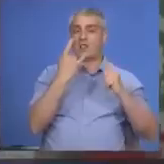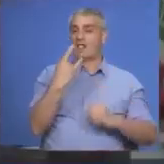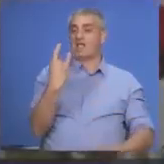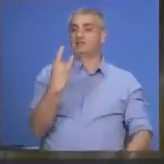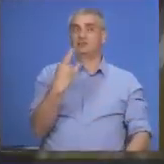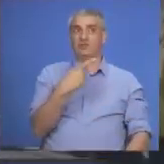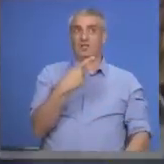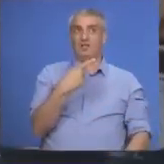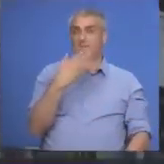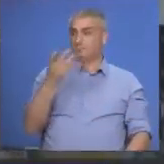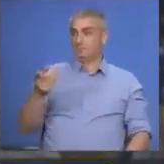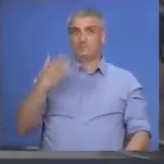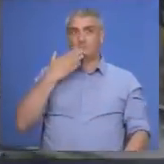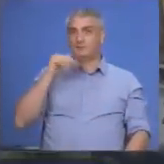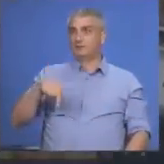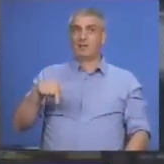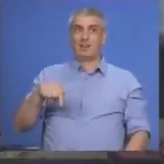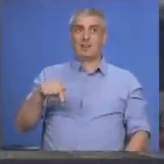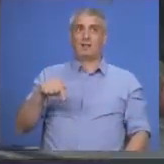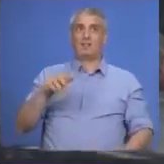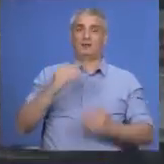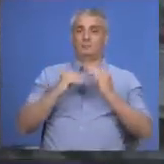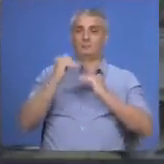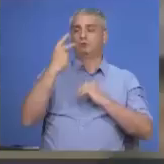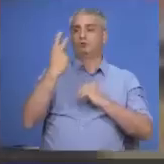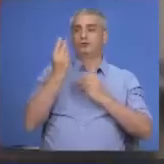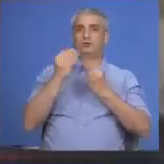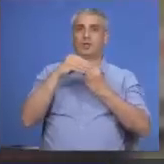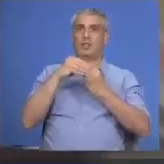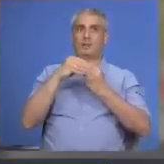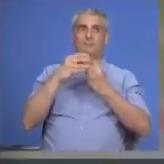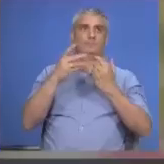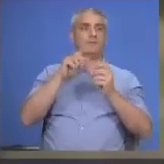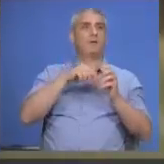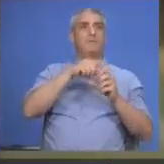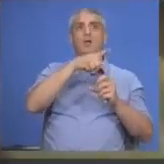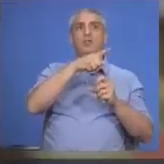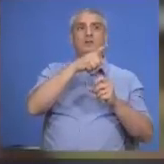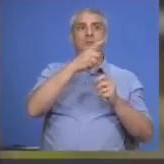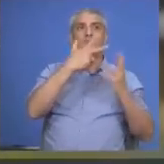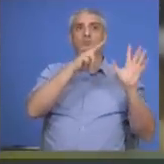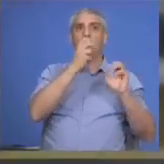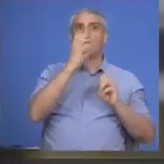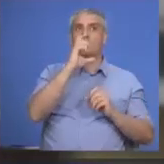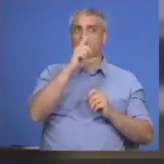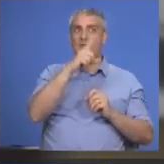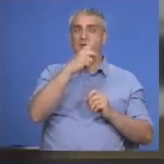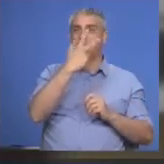10 שקלים, ואילו בסניף בישראל הוא גבוה ב2 שקלים. מיונז חברים, 800